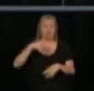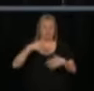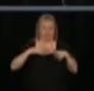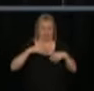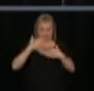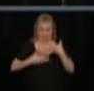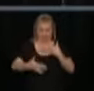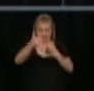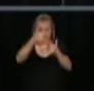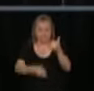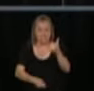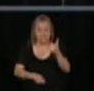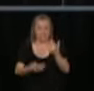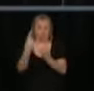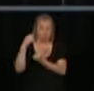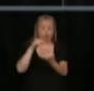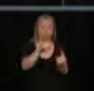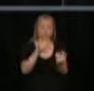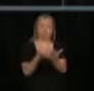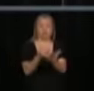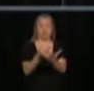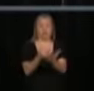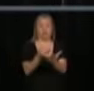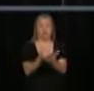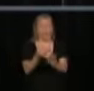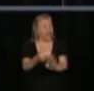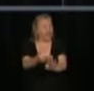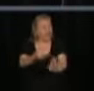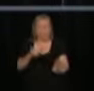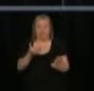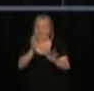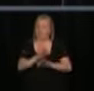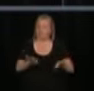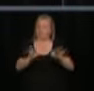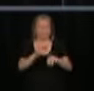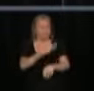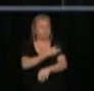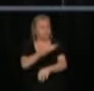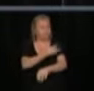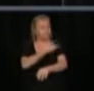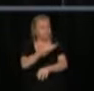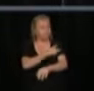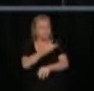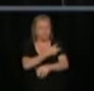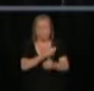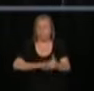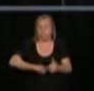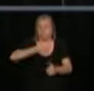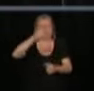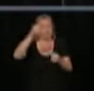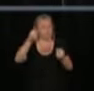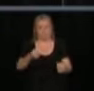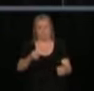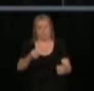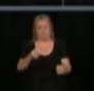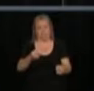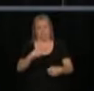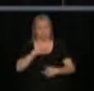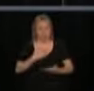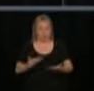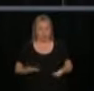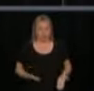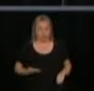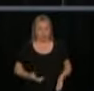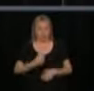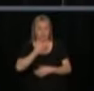le maximum de personnes vaccinées qu'on peut avoir. Aujourd'hui, moi, je vous dis, on est dans les pays ou les États les plus vaccinés au